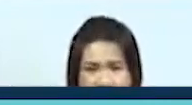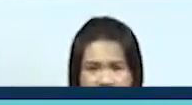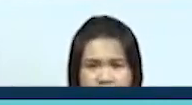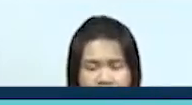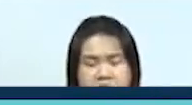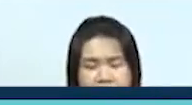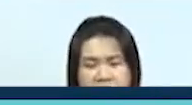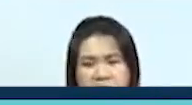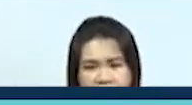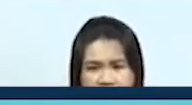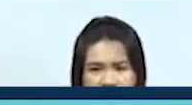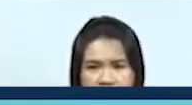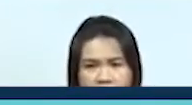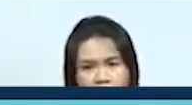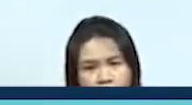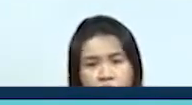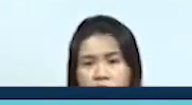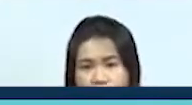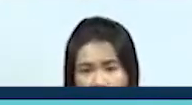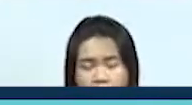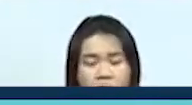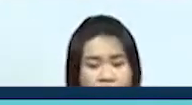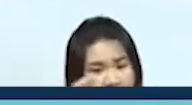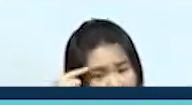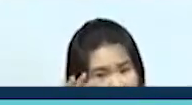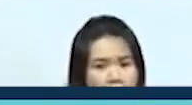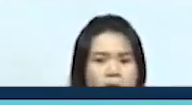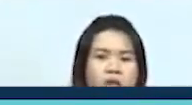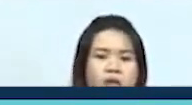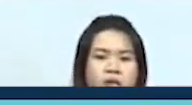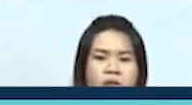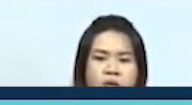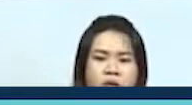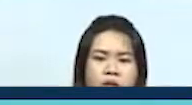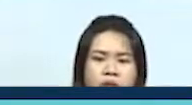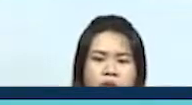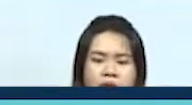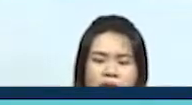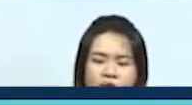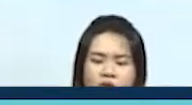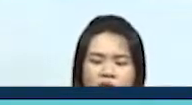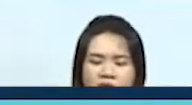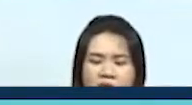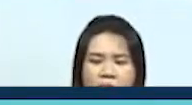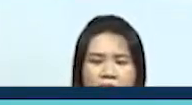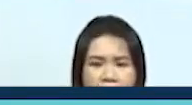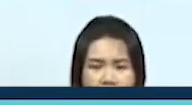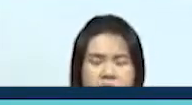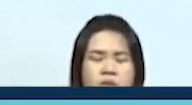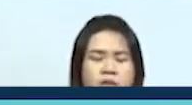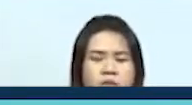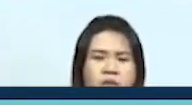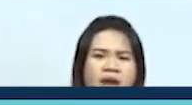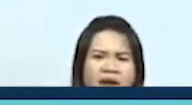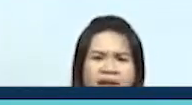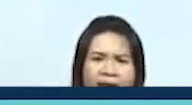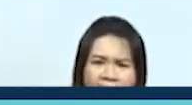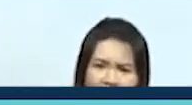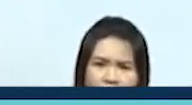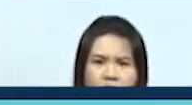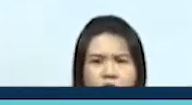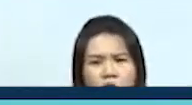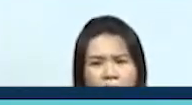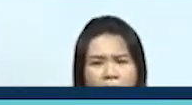ปัญหายาเสพติดเป็นปัญหาที่เกิดขึ้นในหลายประเทศทั่วโลกรวมถึงในภูมิภาคอาเซียนที่มีทั้งการลักลอบผลิตลักล